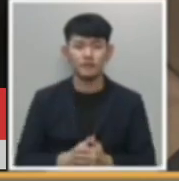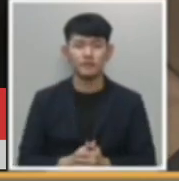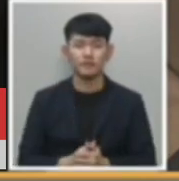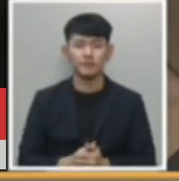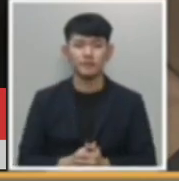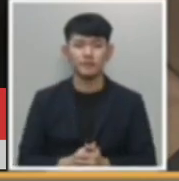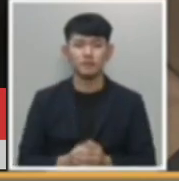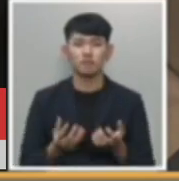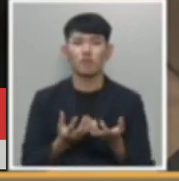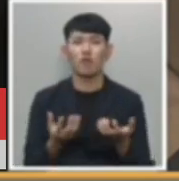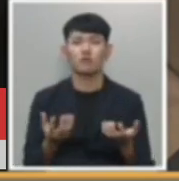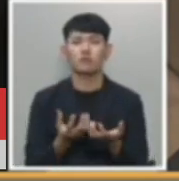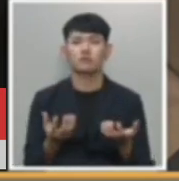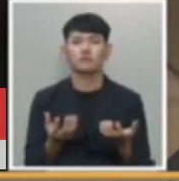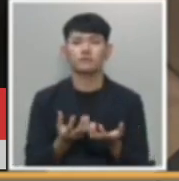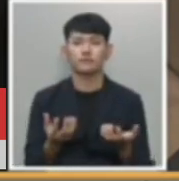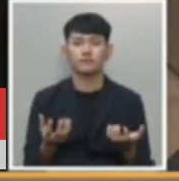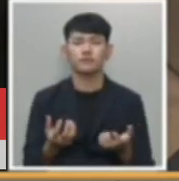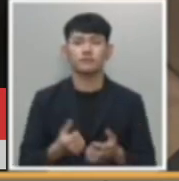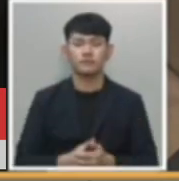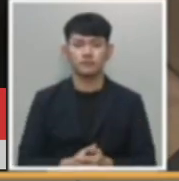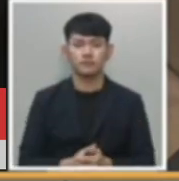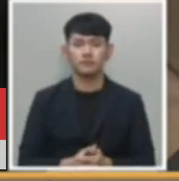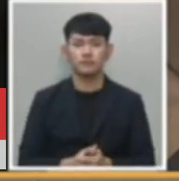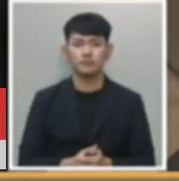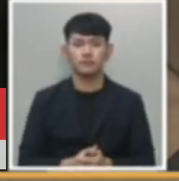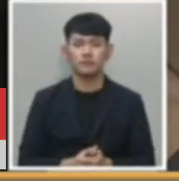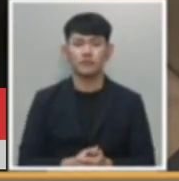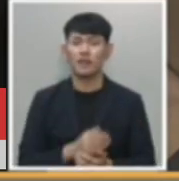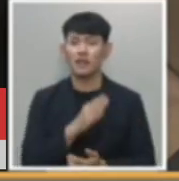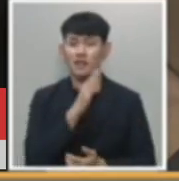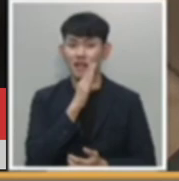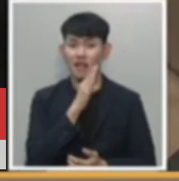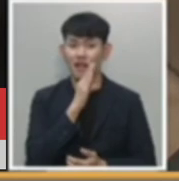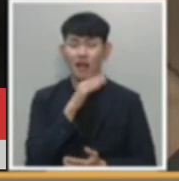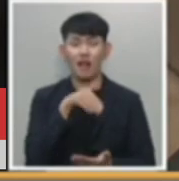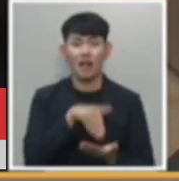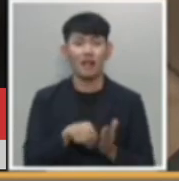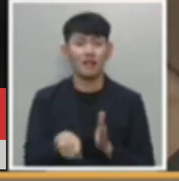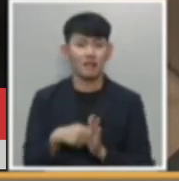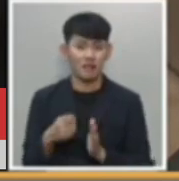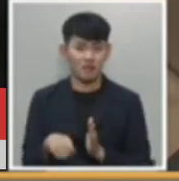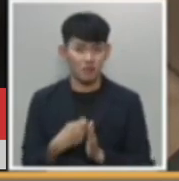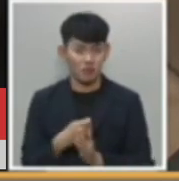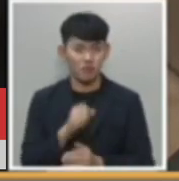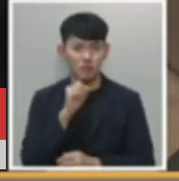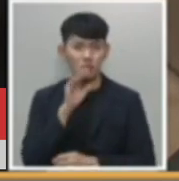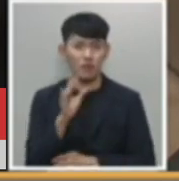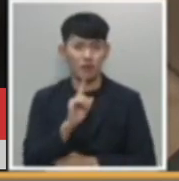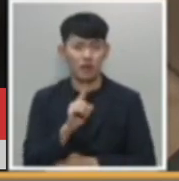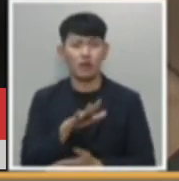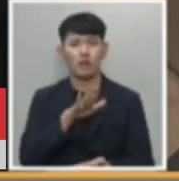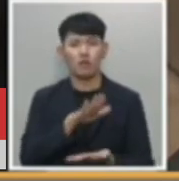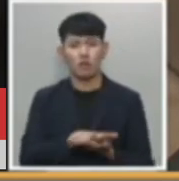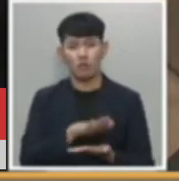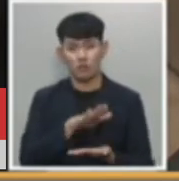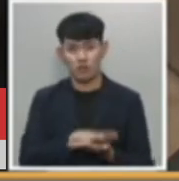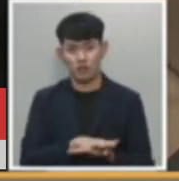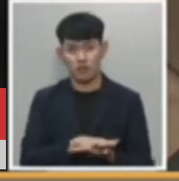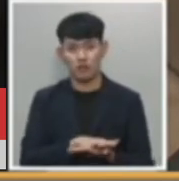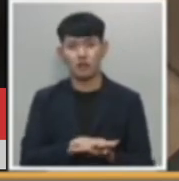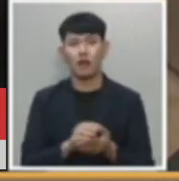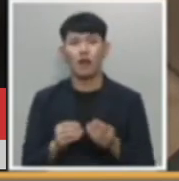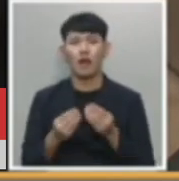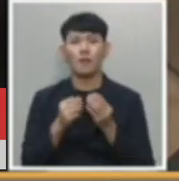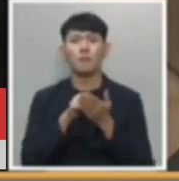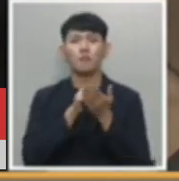วัสดุอุปกรณ์ถ้าโรงเรียนไหนในหลักการเหตุผลเขาบอกว่าโรงเรียนให้บริ